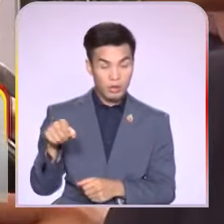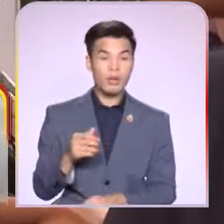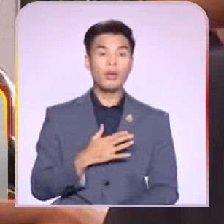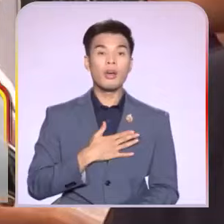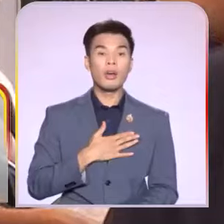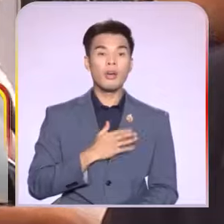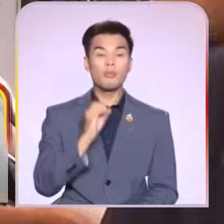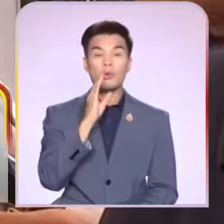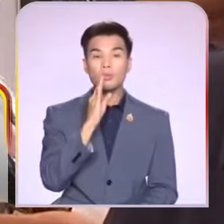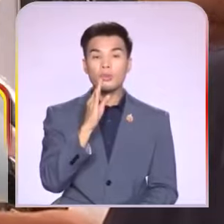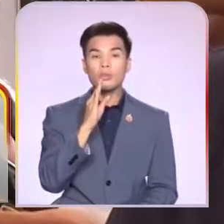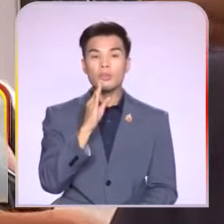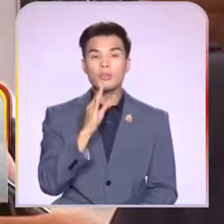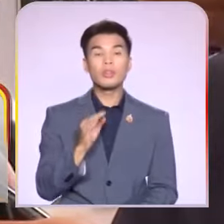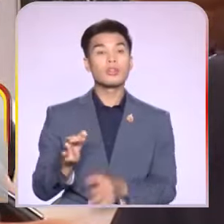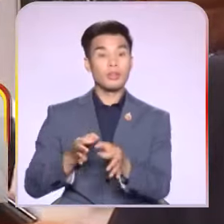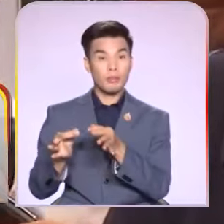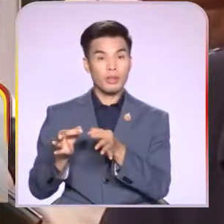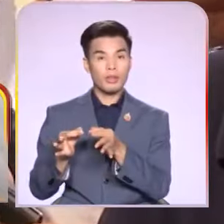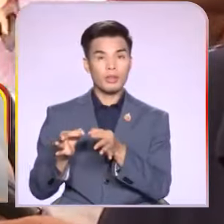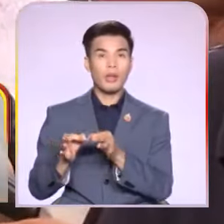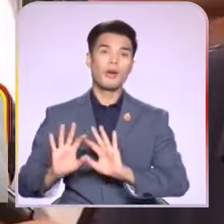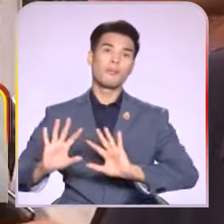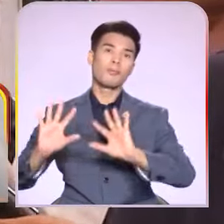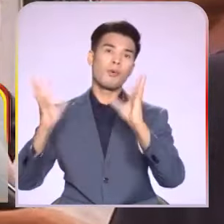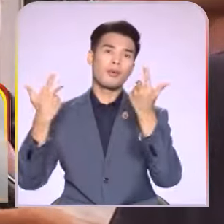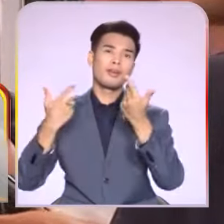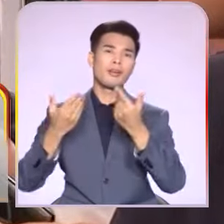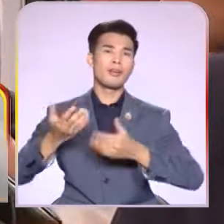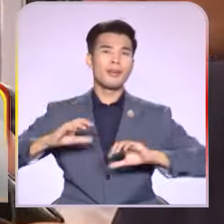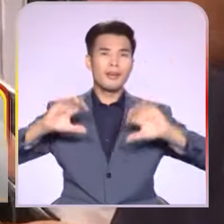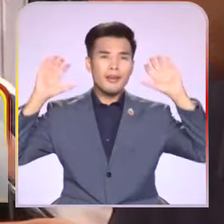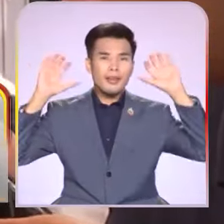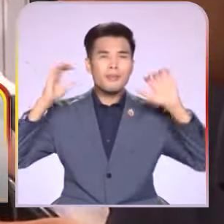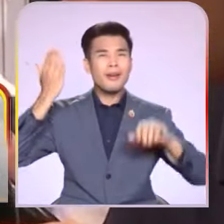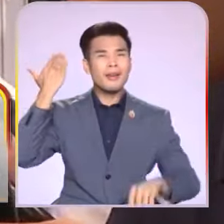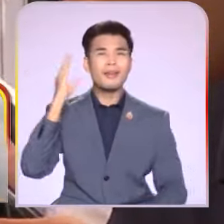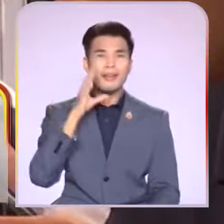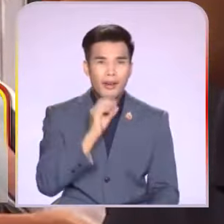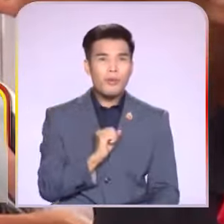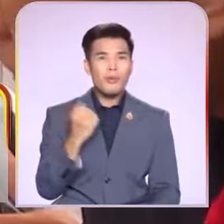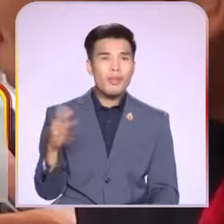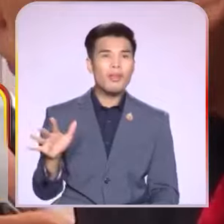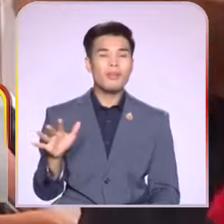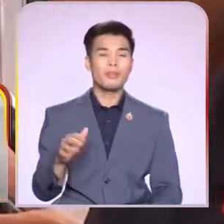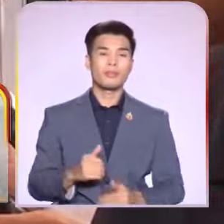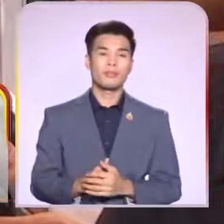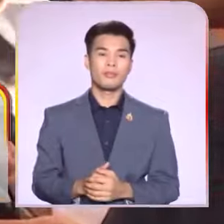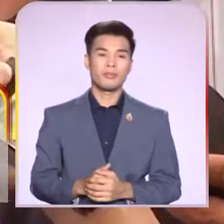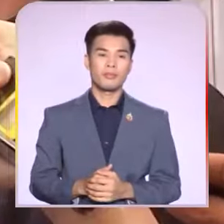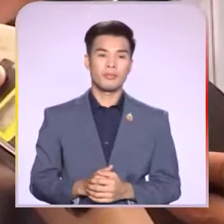ทินย้ำนะครับว่าความเป็นที่ปรึกษารัฐมนตรีสิ้นสภาพไปตั้งแต่รัฐบาลของคุณเศรษฐาทวีสินแล้วฟังบางช่วงบางตอนครับ